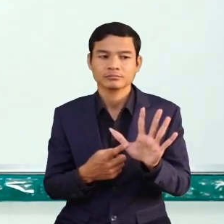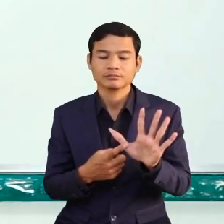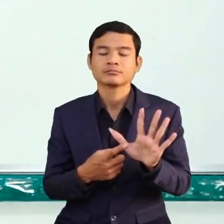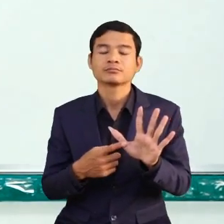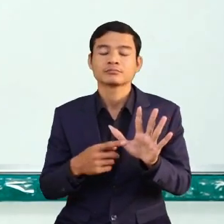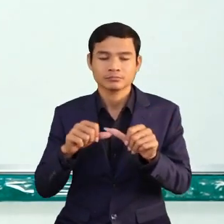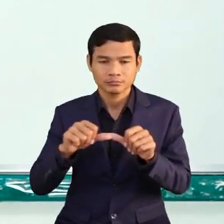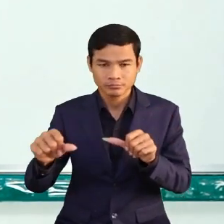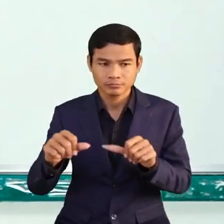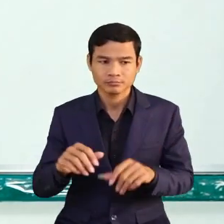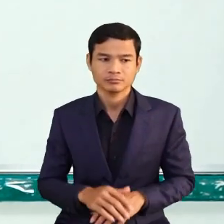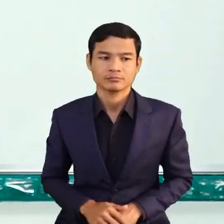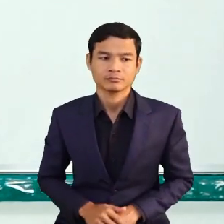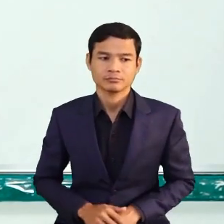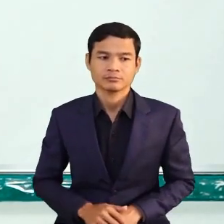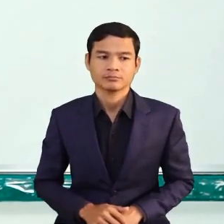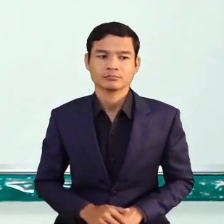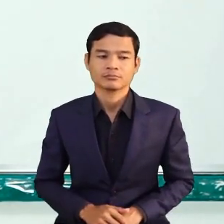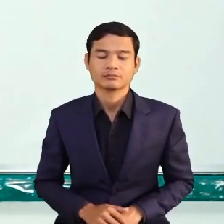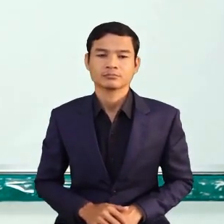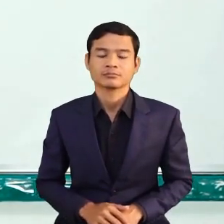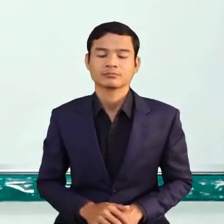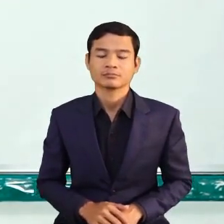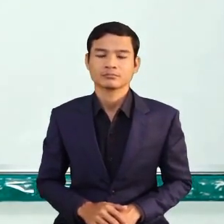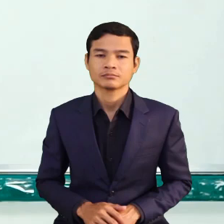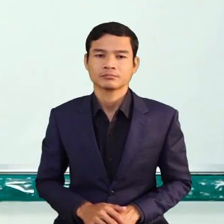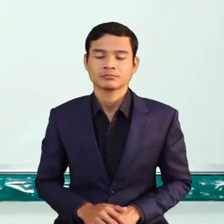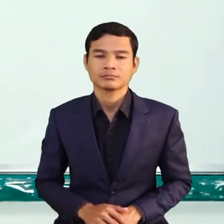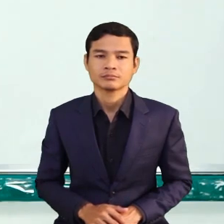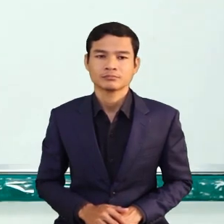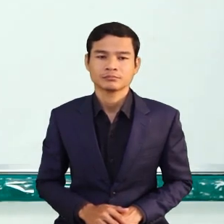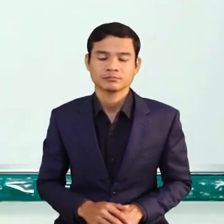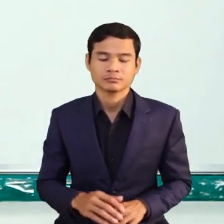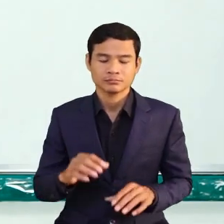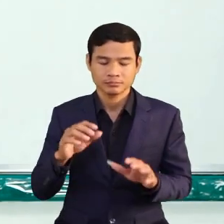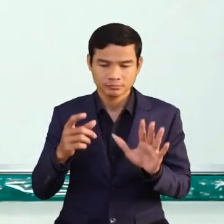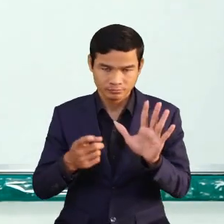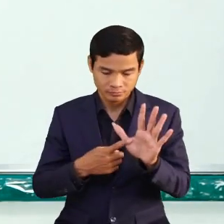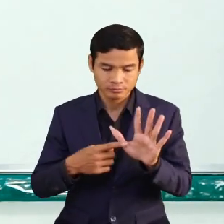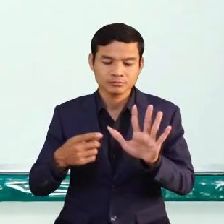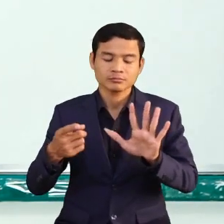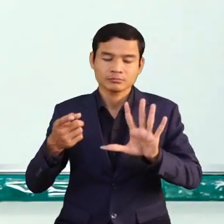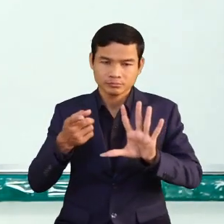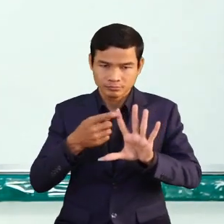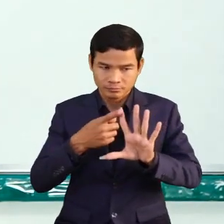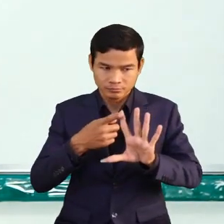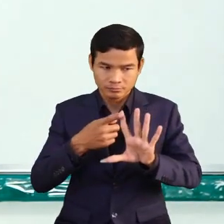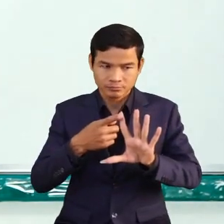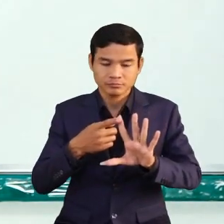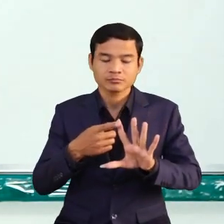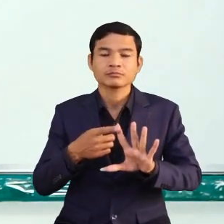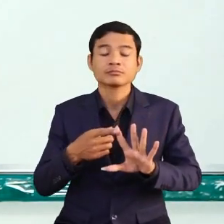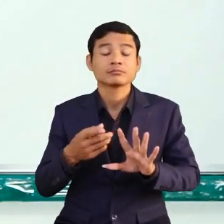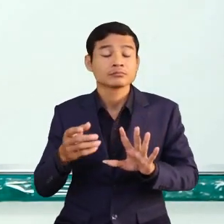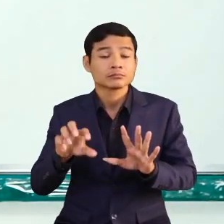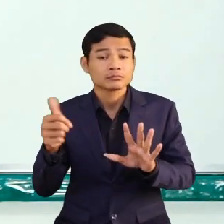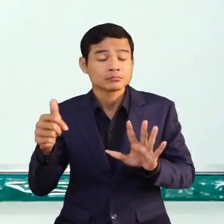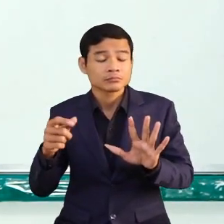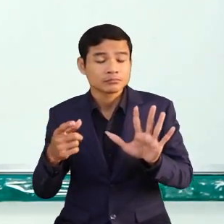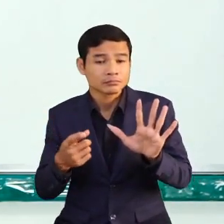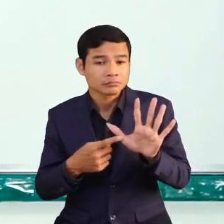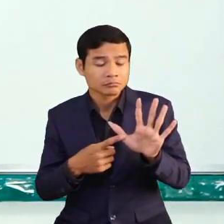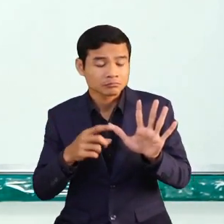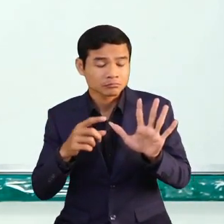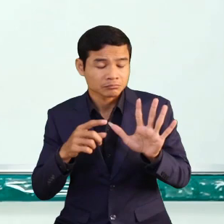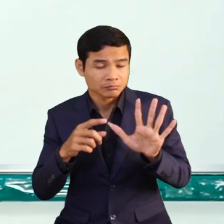ดเตี้ยจ้าคือเมียนสระเอสระเอติดได้ก่อนจ้า